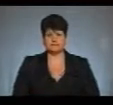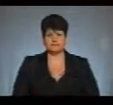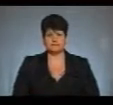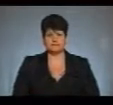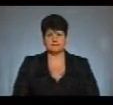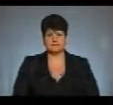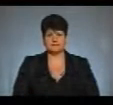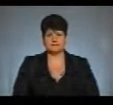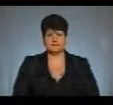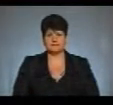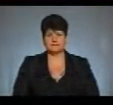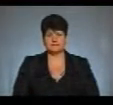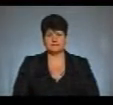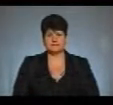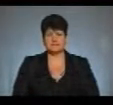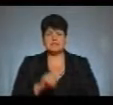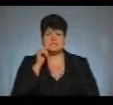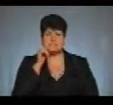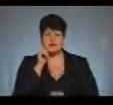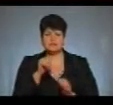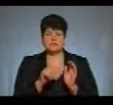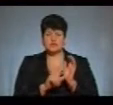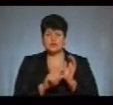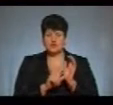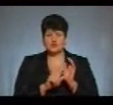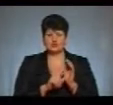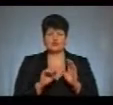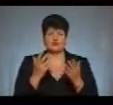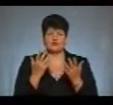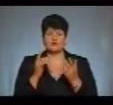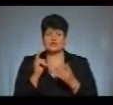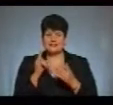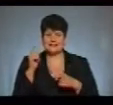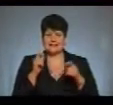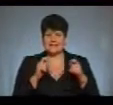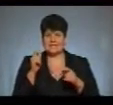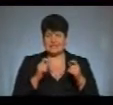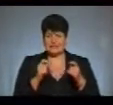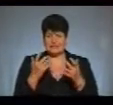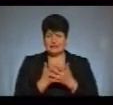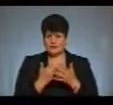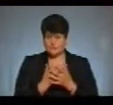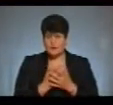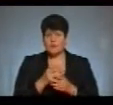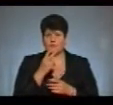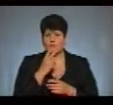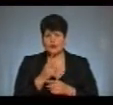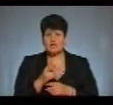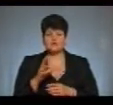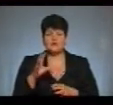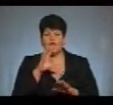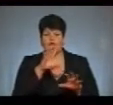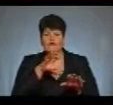новини. Завтра на 6-му Children Kino Fest покажуть український анімаційний пригодницький фільм «Викрадена